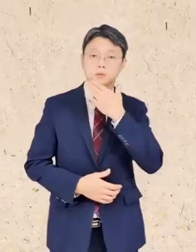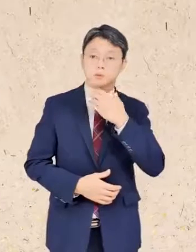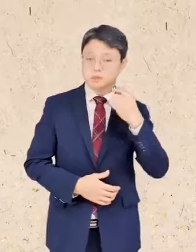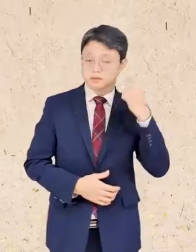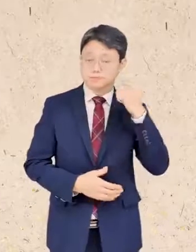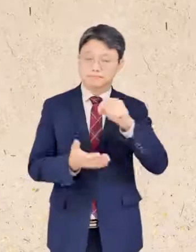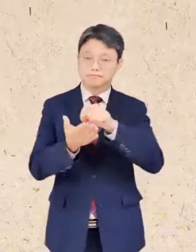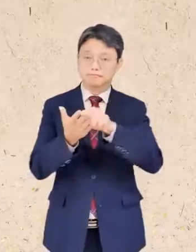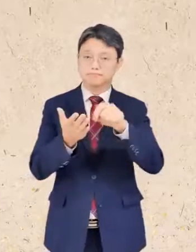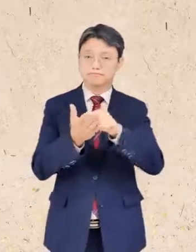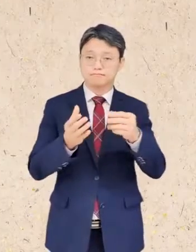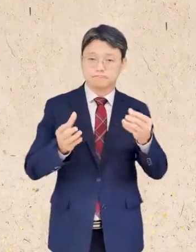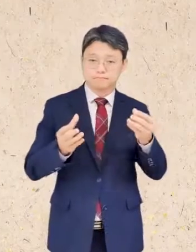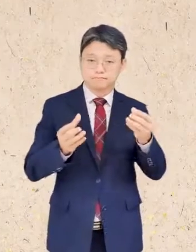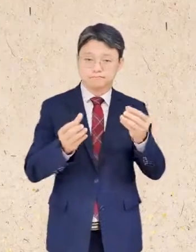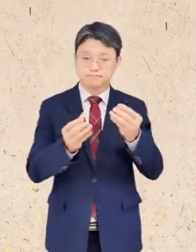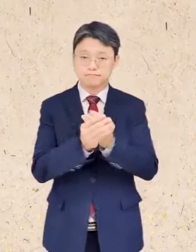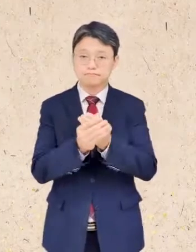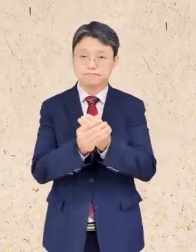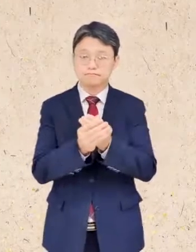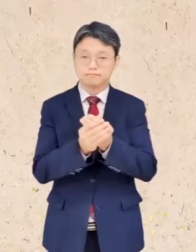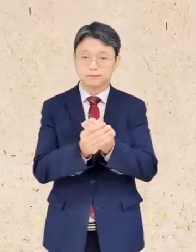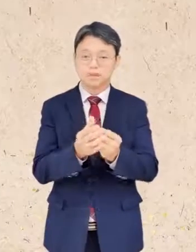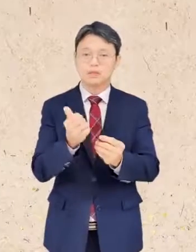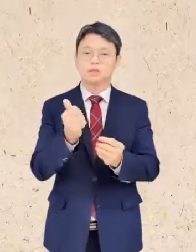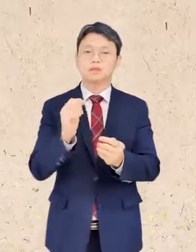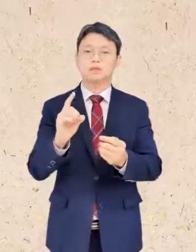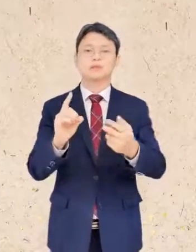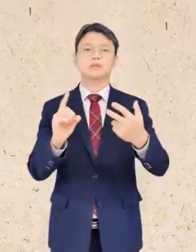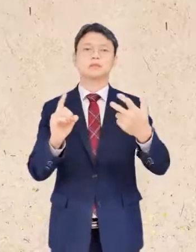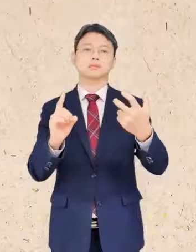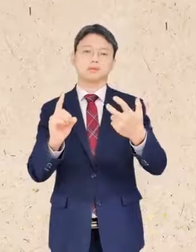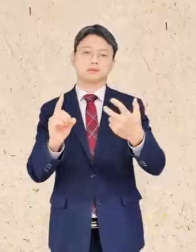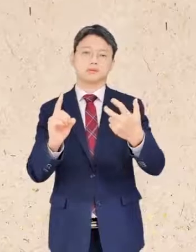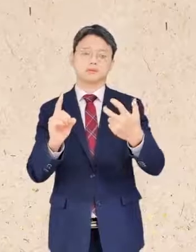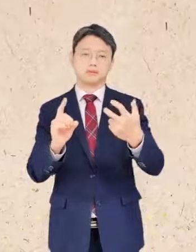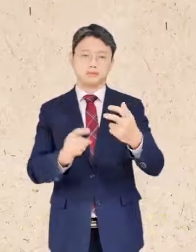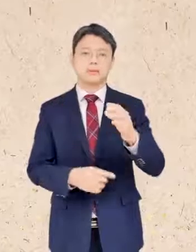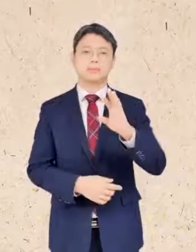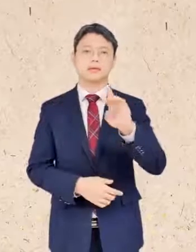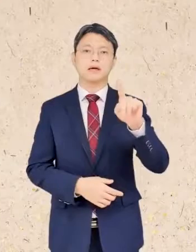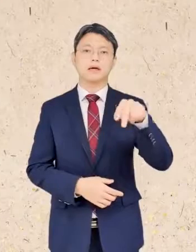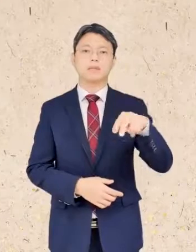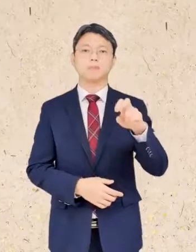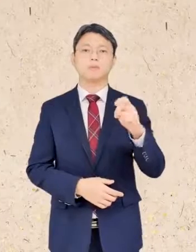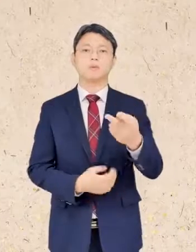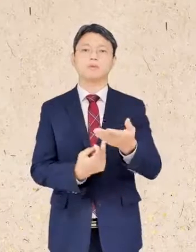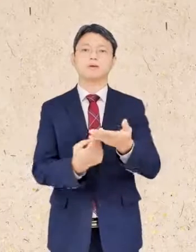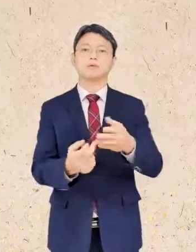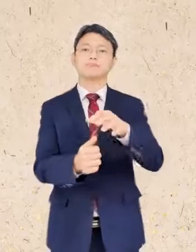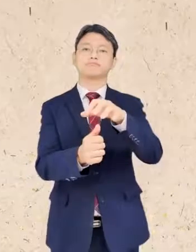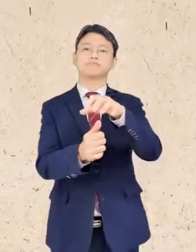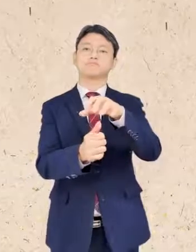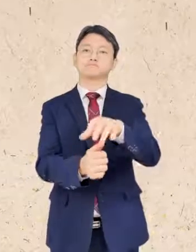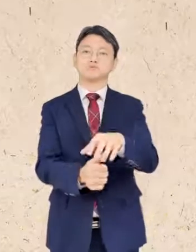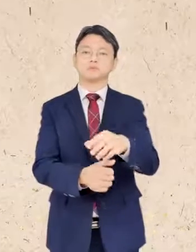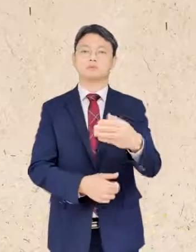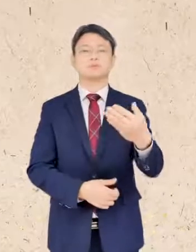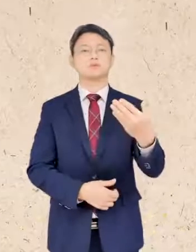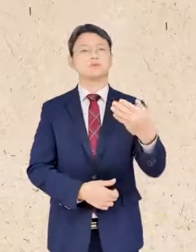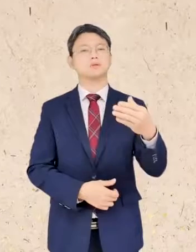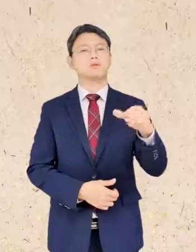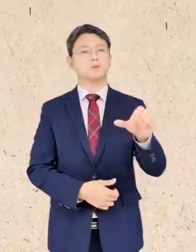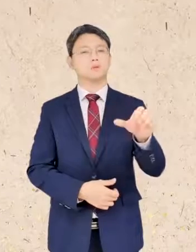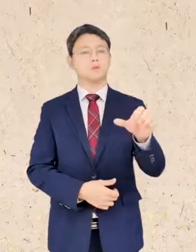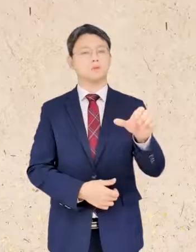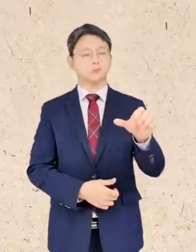기록 시기는 다른 공관복음이 작성 완료된 주후 70년, 그리고 요한이 반모섬에 유배되었던